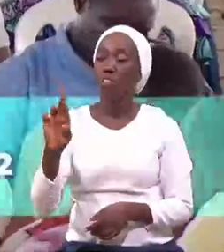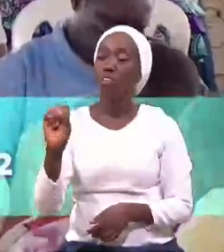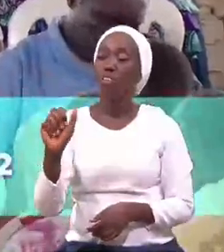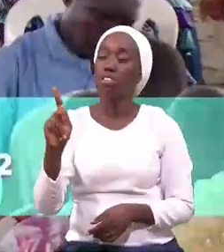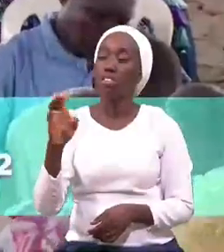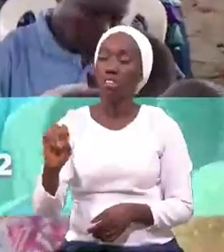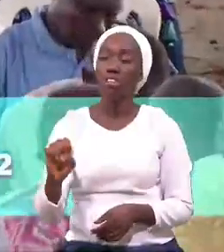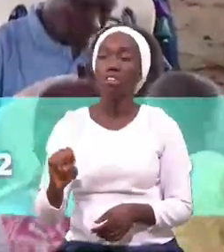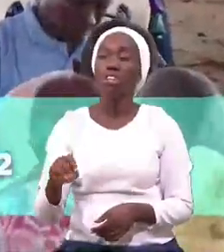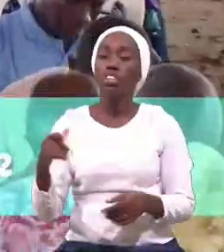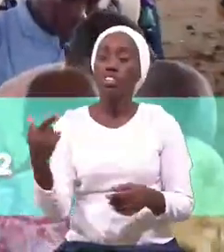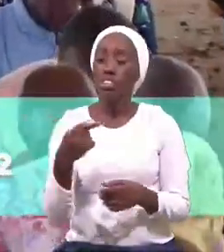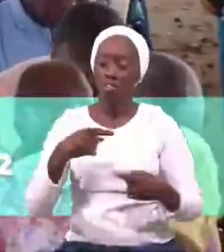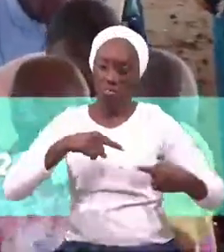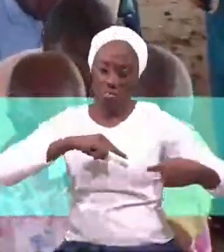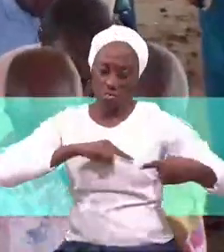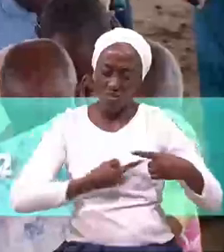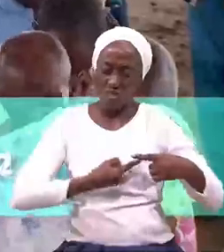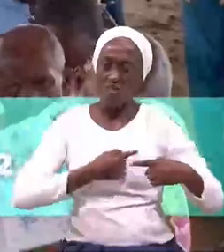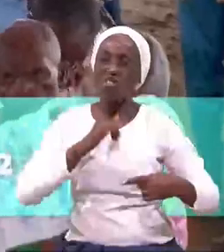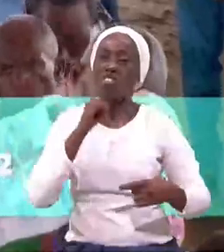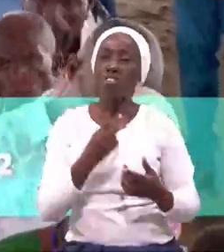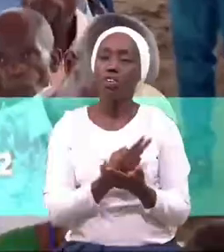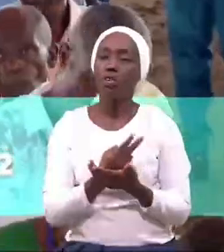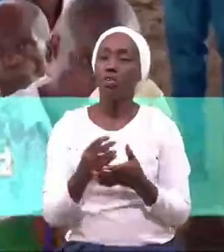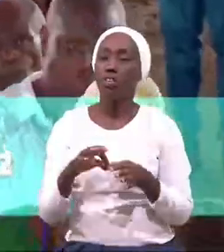Je n'attriste pas le Saint-Esprit.